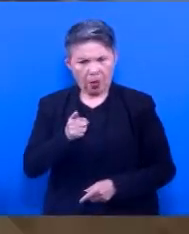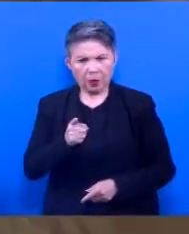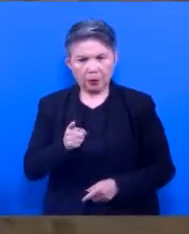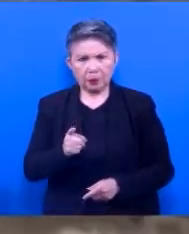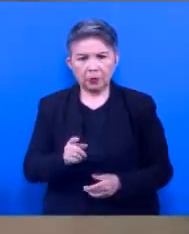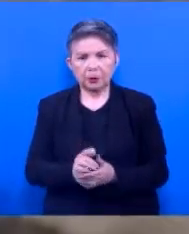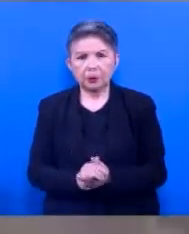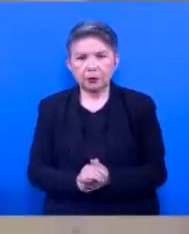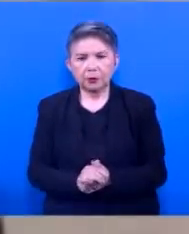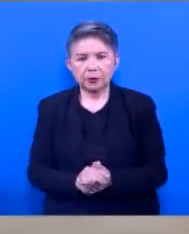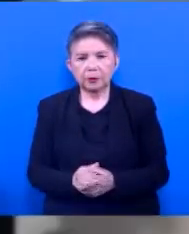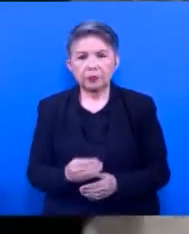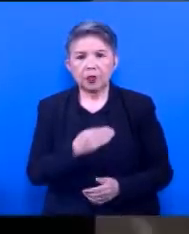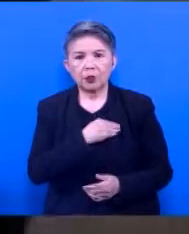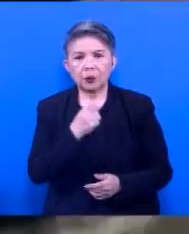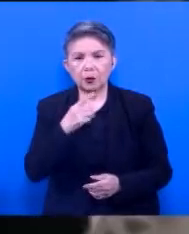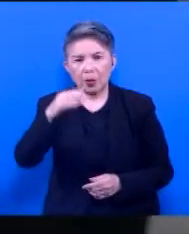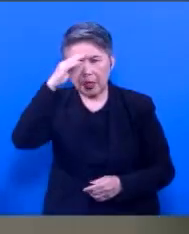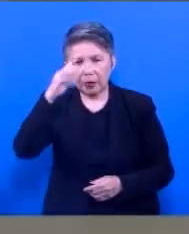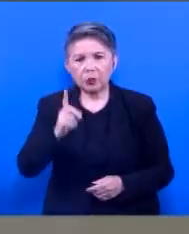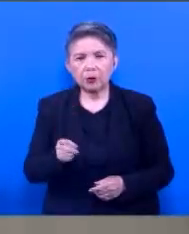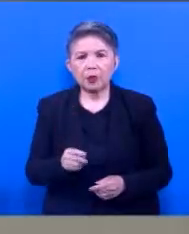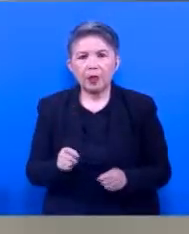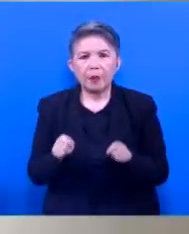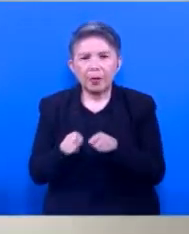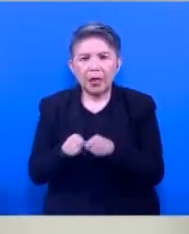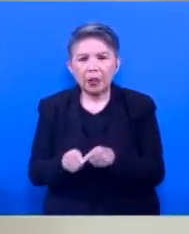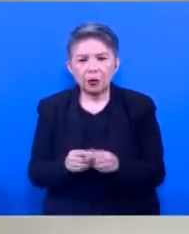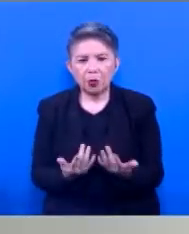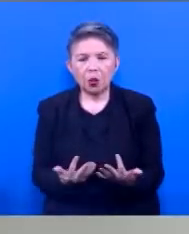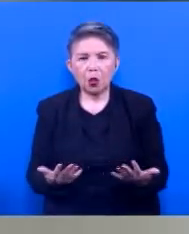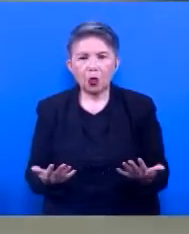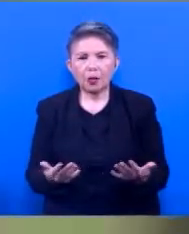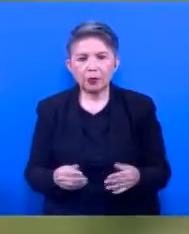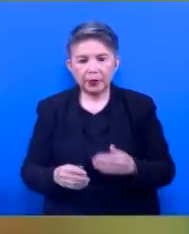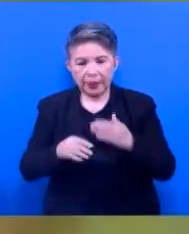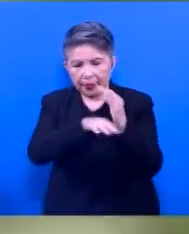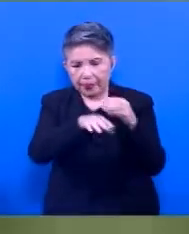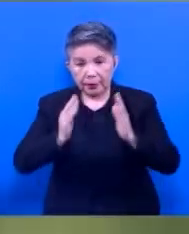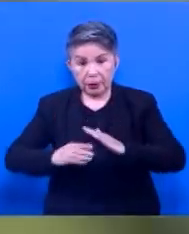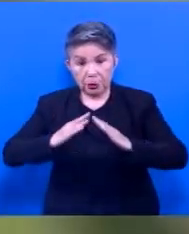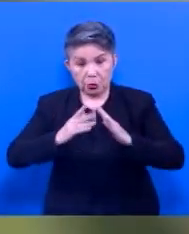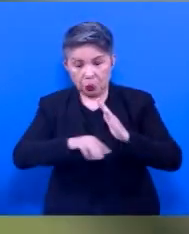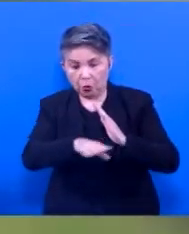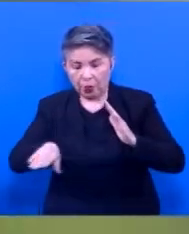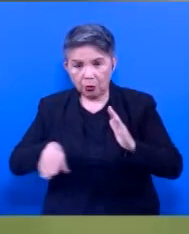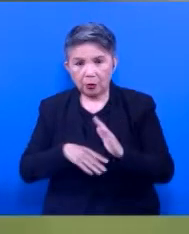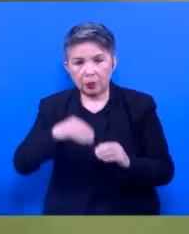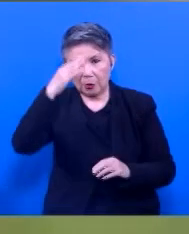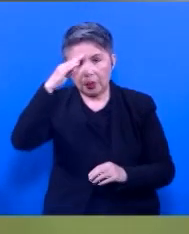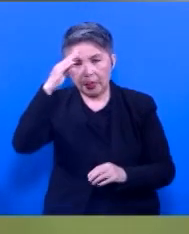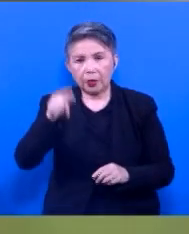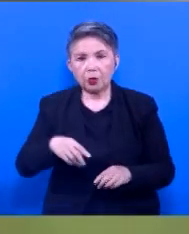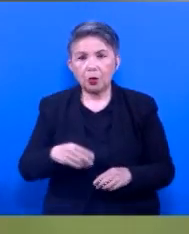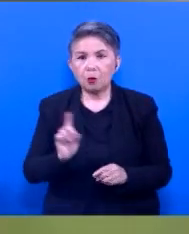Haq. Menurut Thoriq, ulah pria tersebut telah mengganggu kedamaian warga di lereng Semeru. Thoriq memastikan pria pembuang